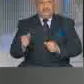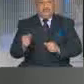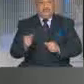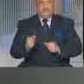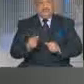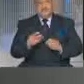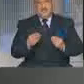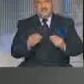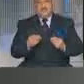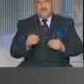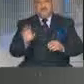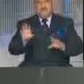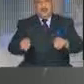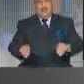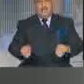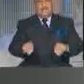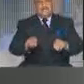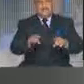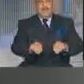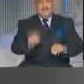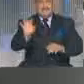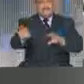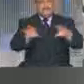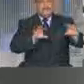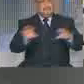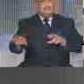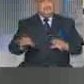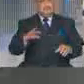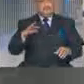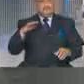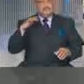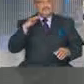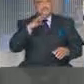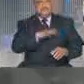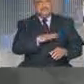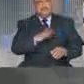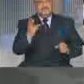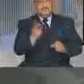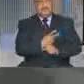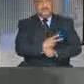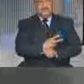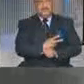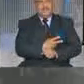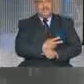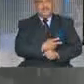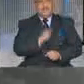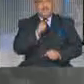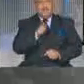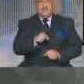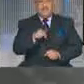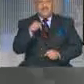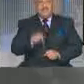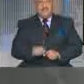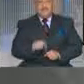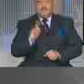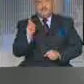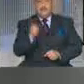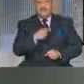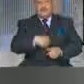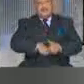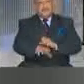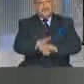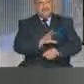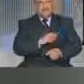من الساحل الجنوبي الممتد من الميناء التجاري للمنطقة الأثرية بتينا. منتدى البيئة محاولة للوقوف على المشاكل البيئية التي تعاني منها